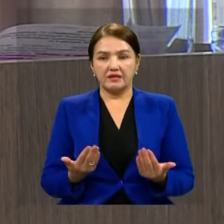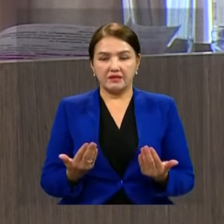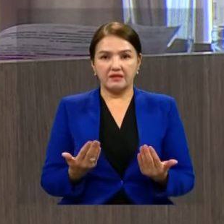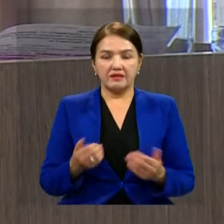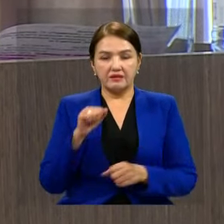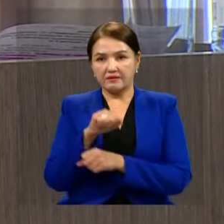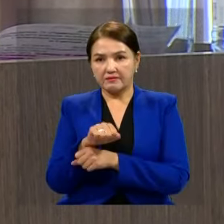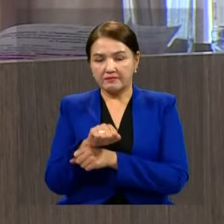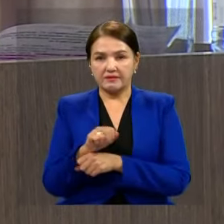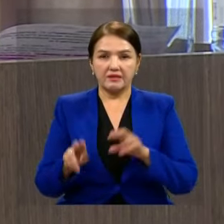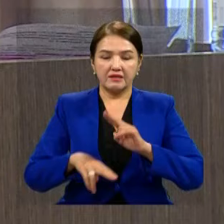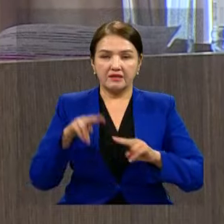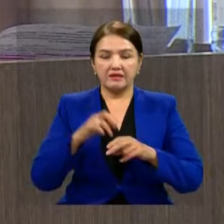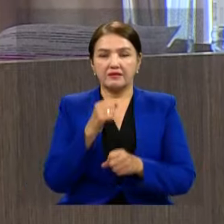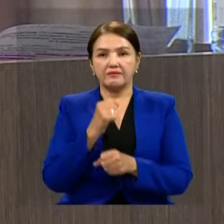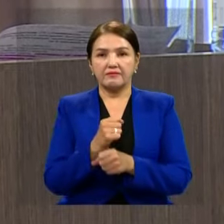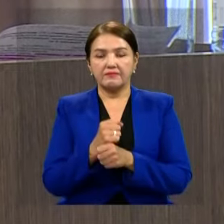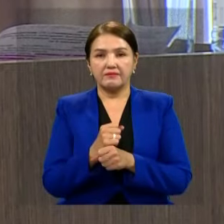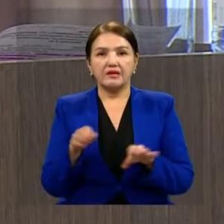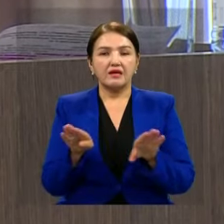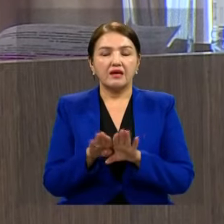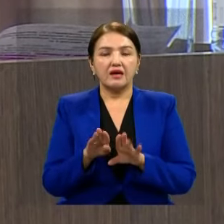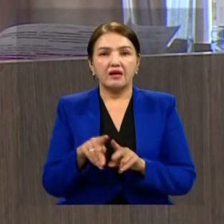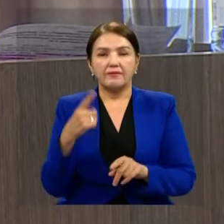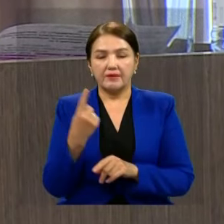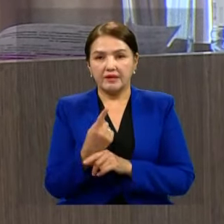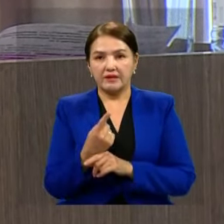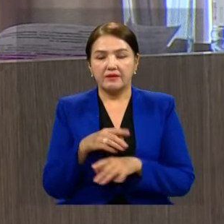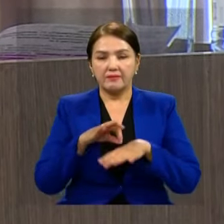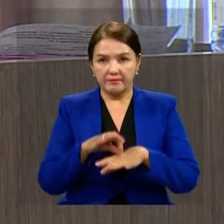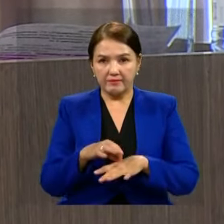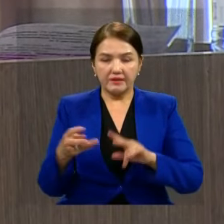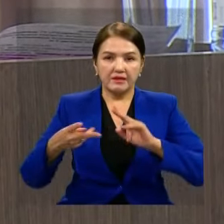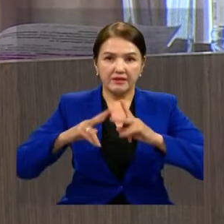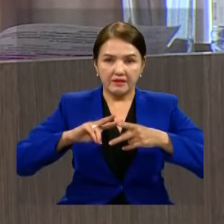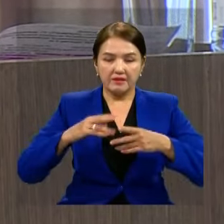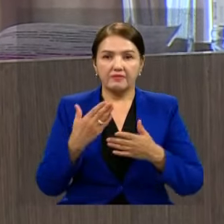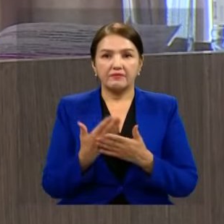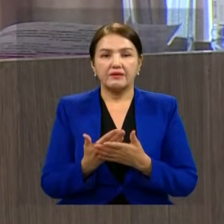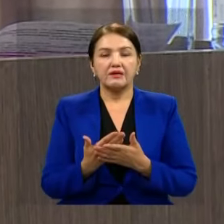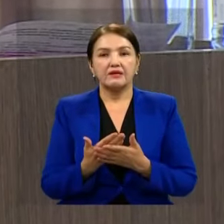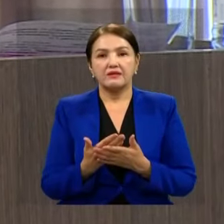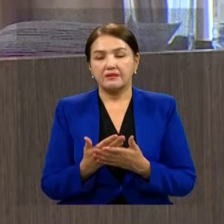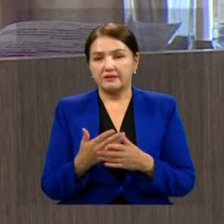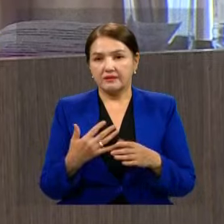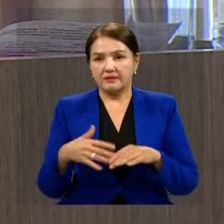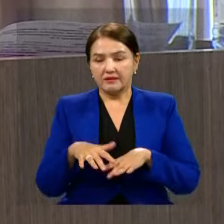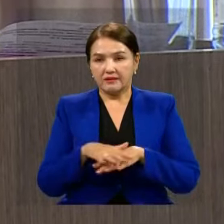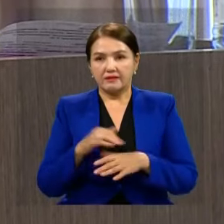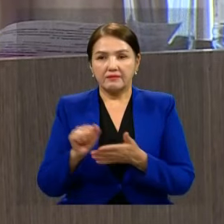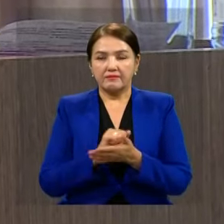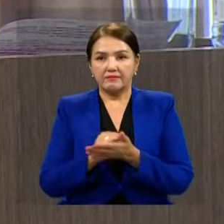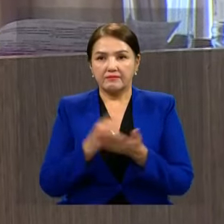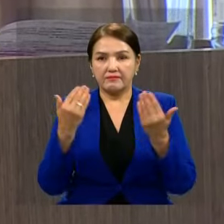день приостановлены строительно-монтажными работами, так как по одному из них идет изменение целевого назначения земельного участка. Документы